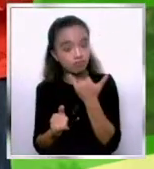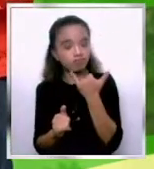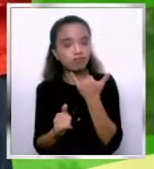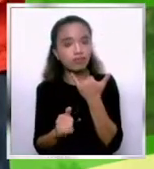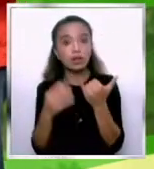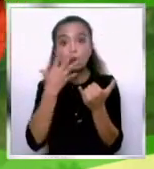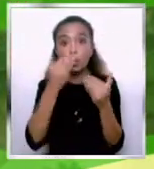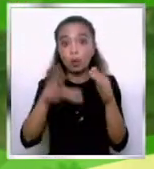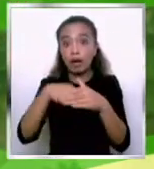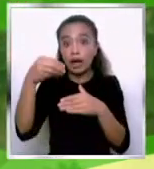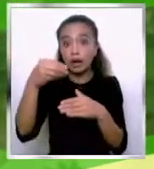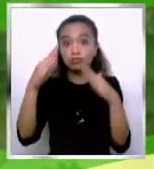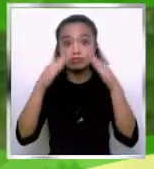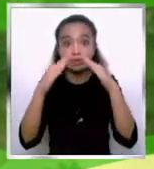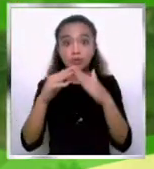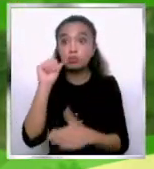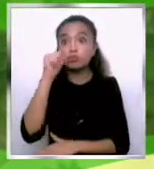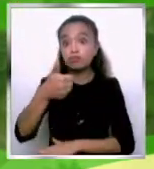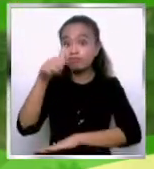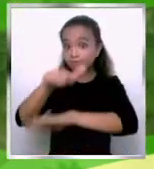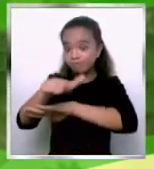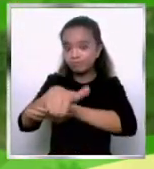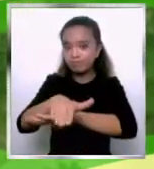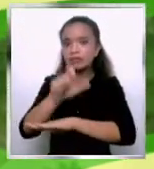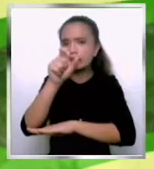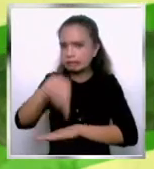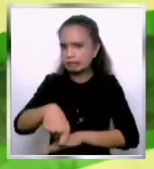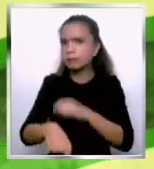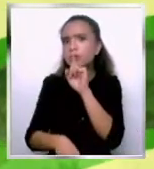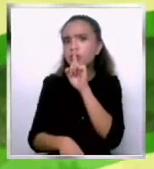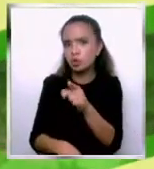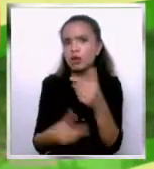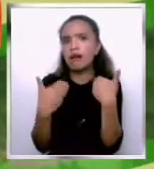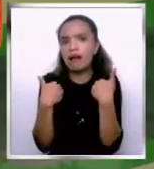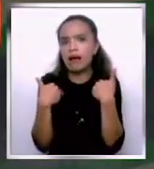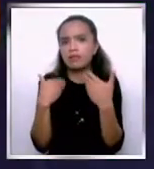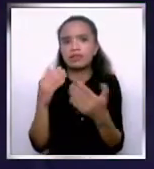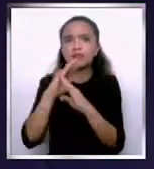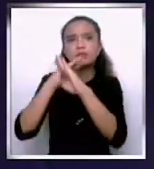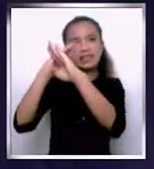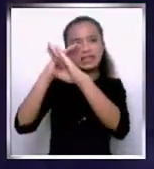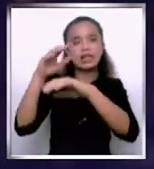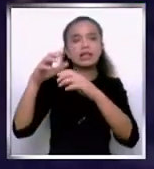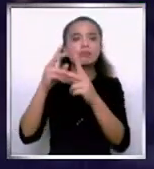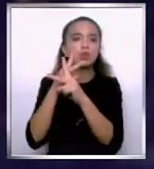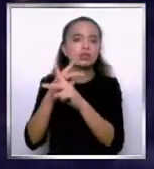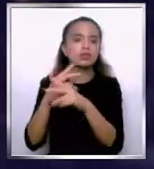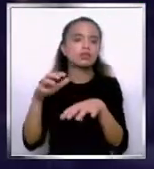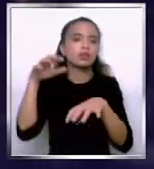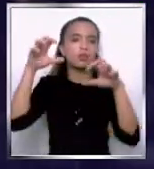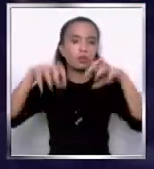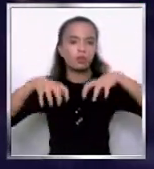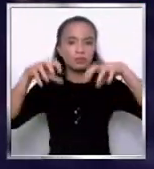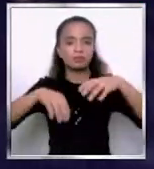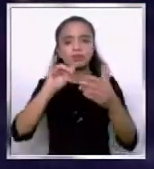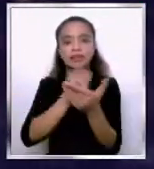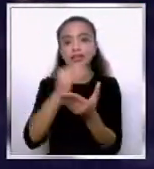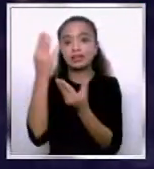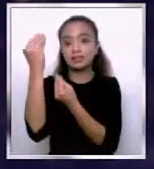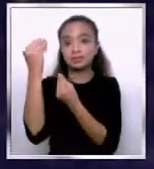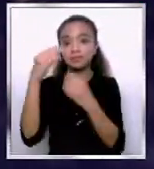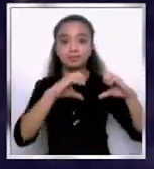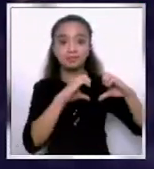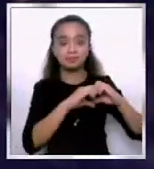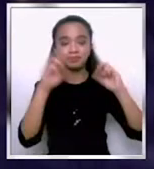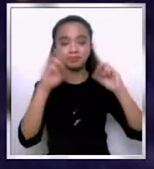ng bahay bukas ng hapon, siguraduhin yung may dala kayong panangga sa ulan. At yan ang latest mula sa GMA Weather. Ako po si Nathaniel